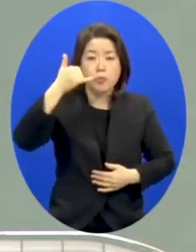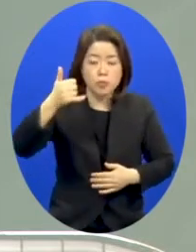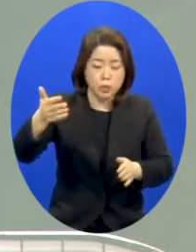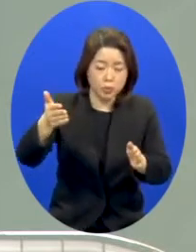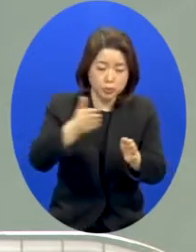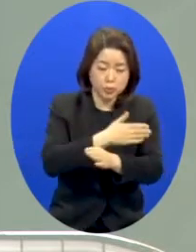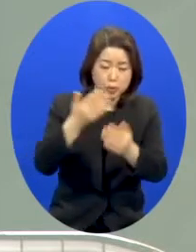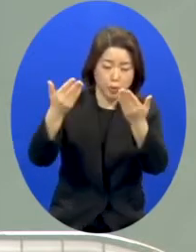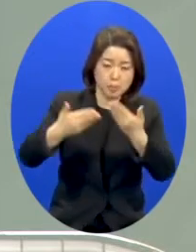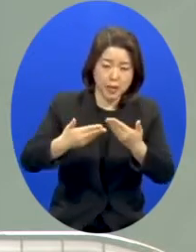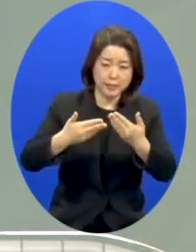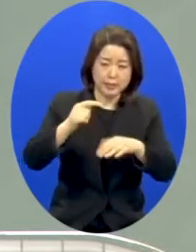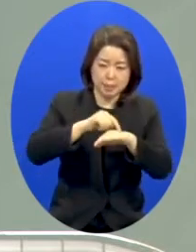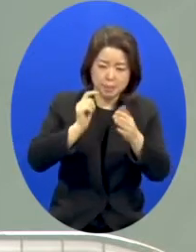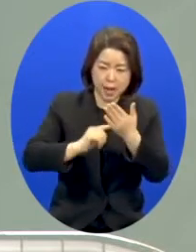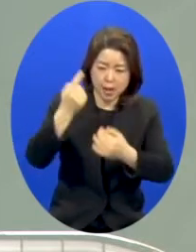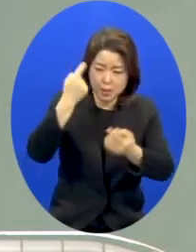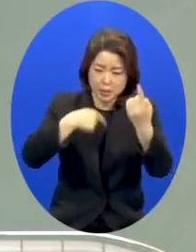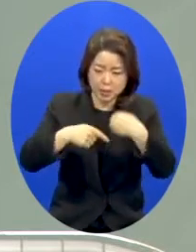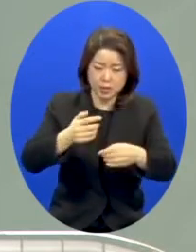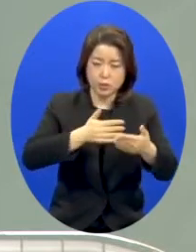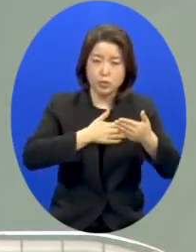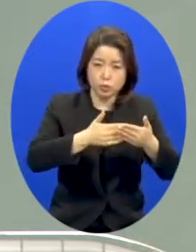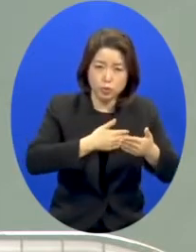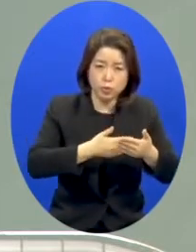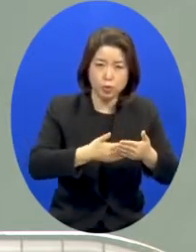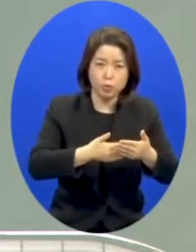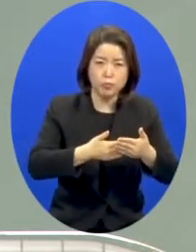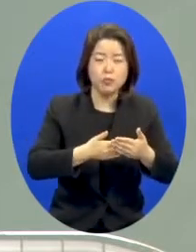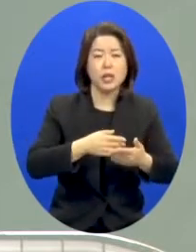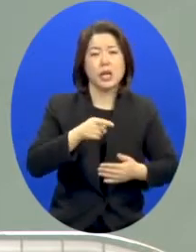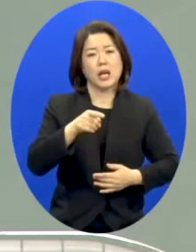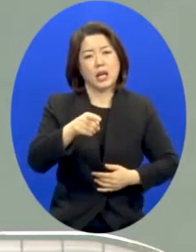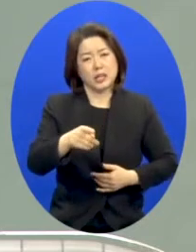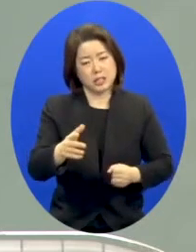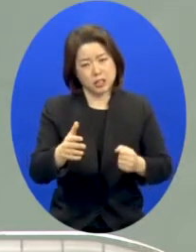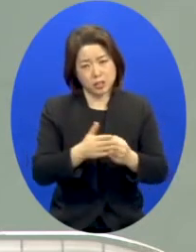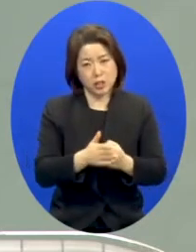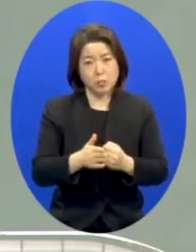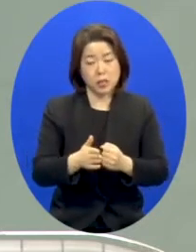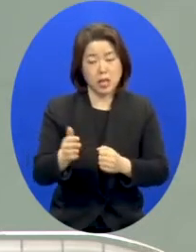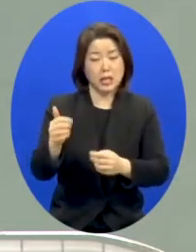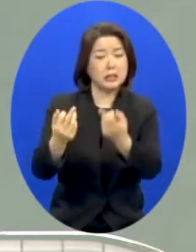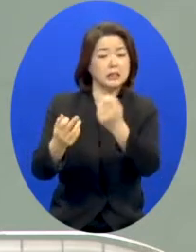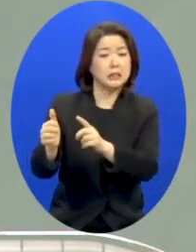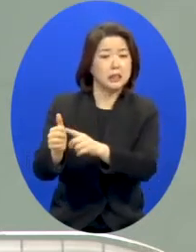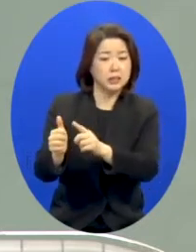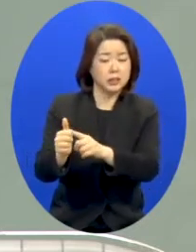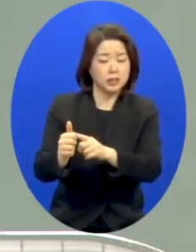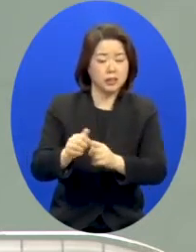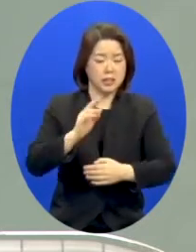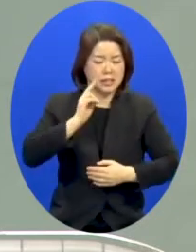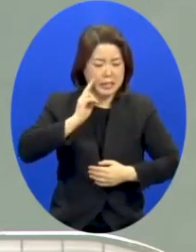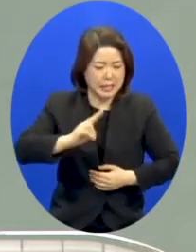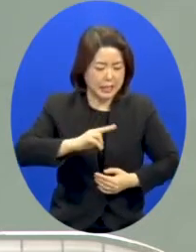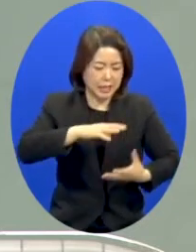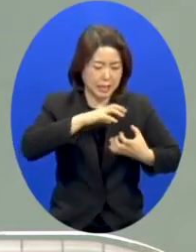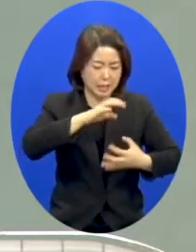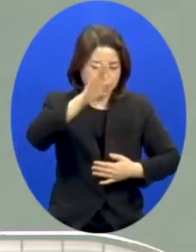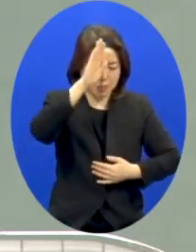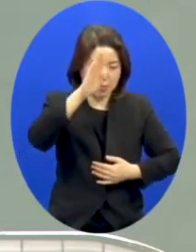죽이려고 하는 그 마음의 상처와 두려움 이것이 그 형제를 심각한 심장병 증상 에 나오게